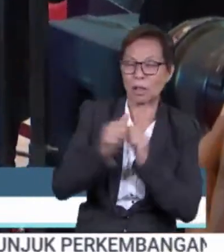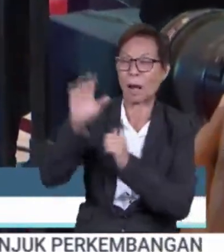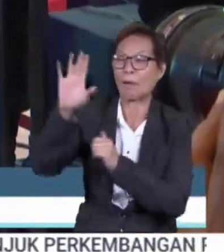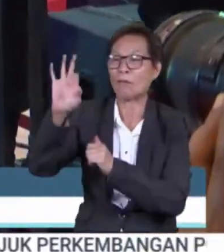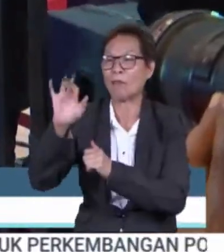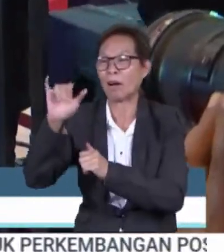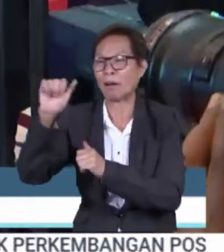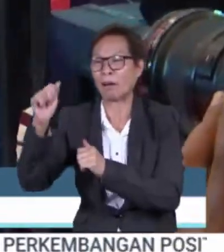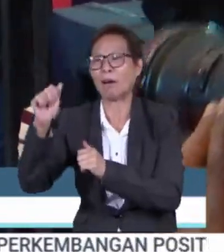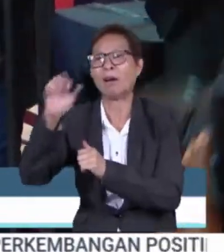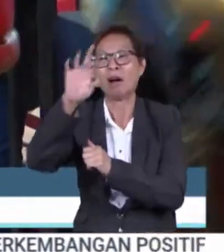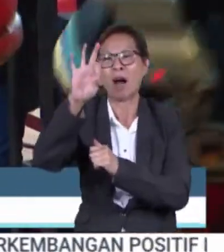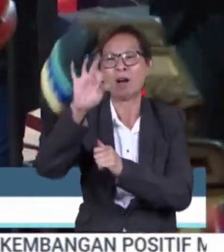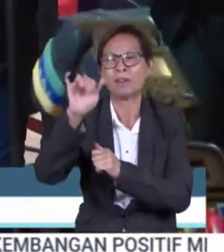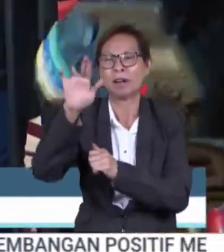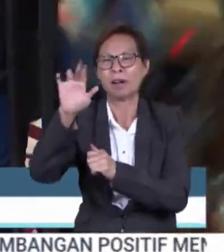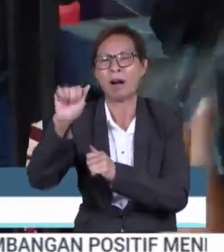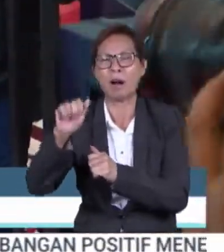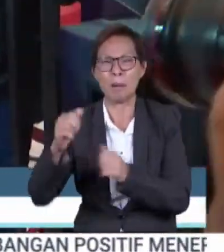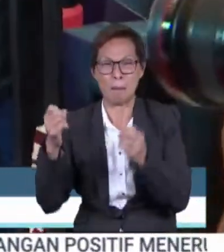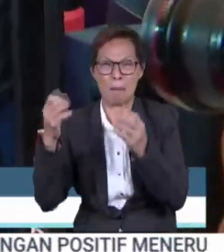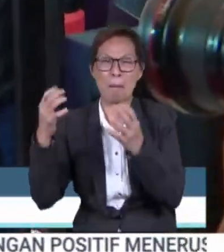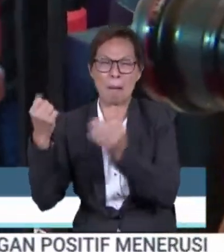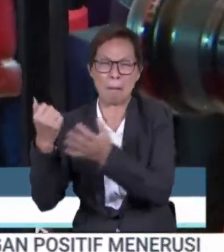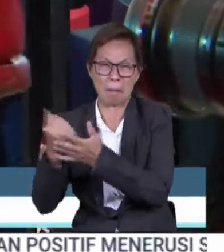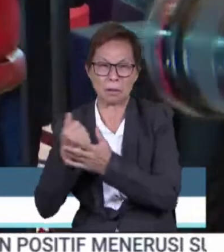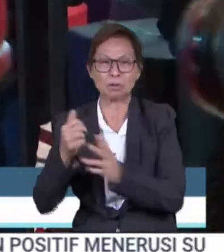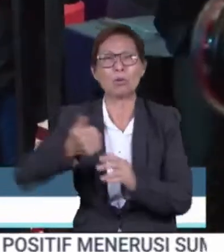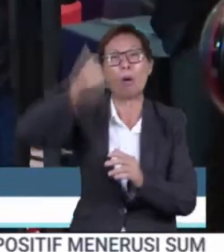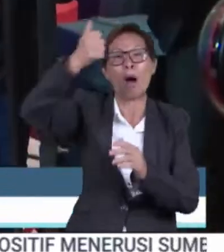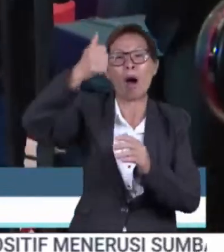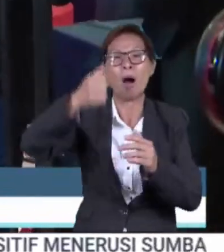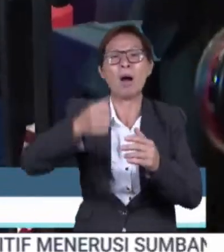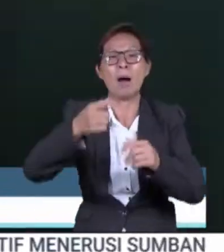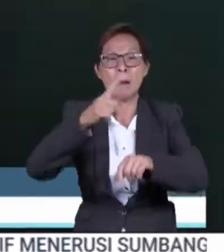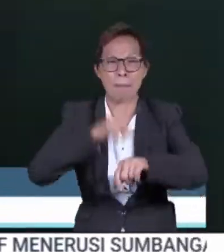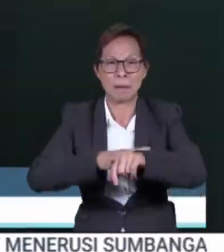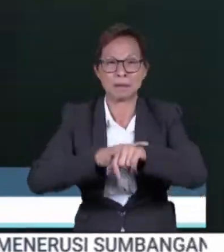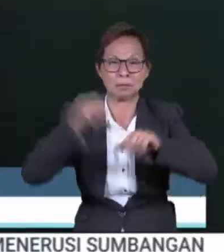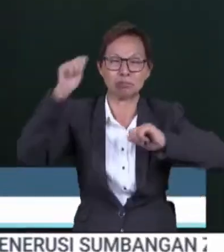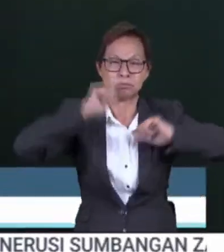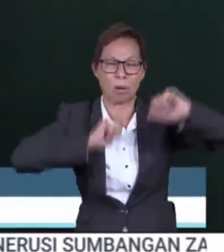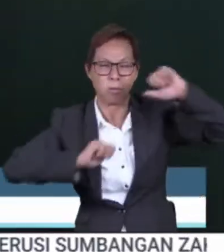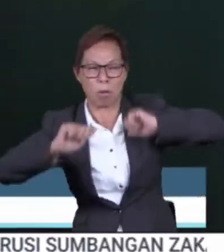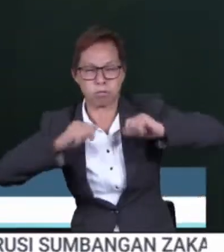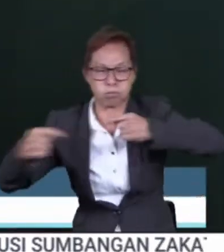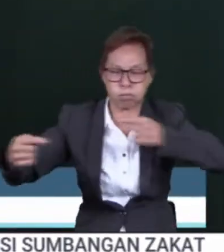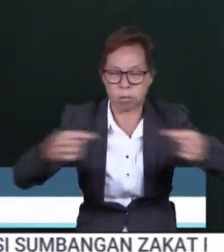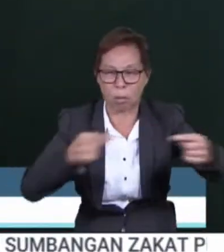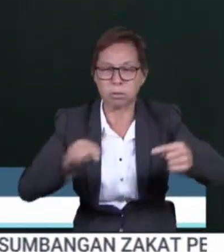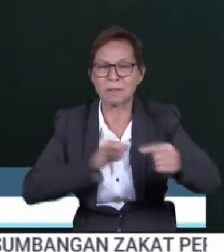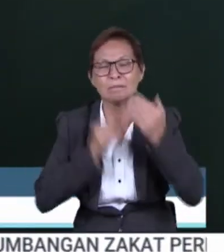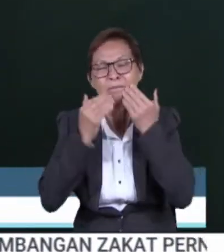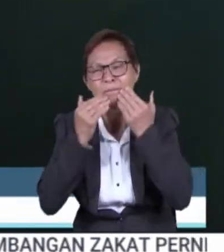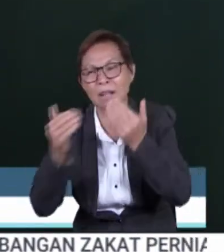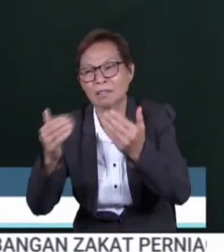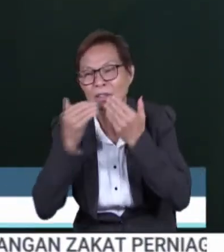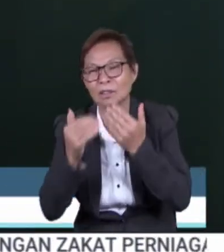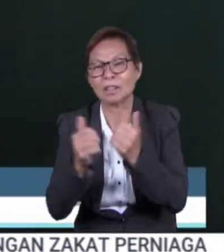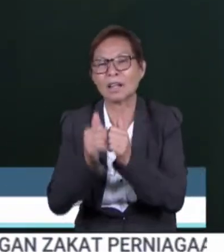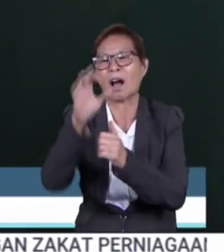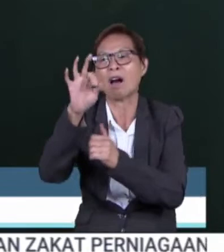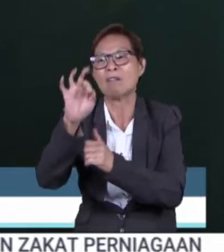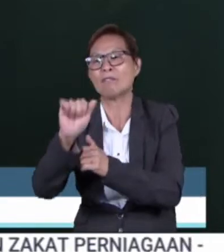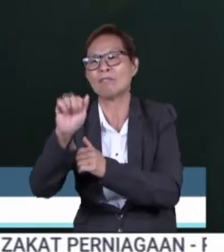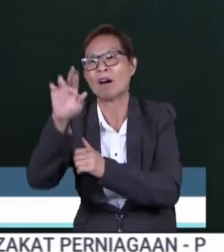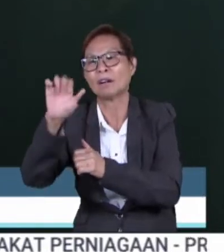membantu, especially terutamanya dalam babak-babak pertarungan lah. Jadi saya berterima kasih dengan beliau